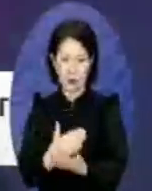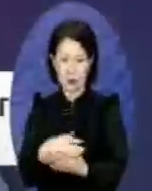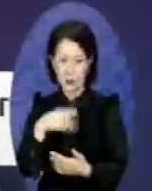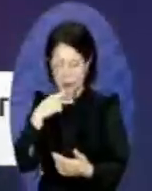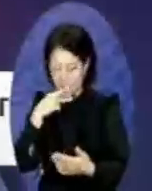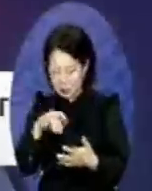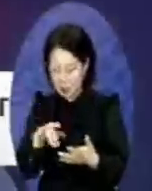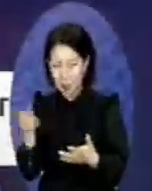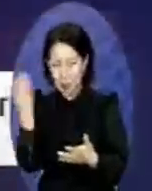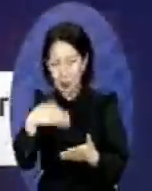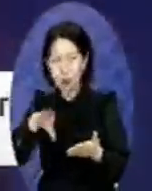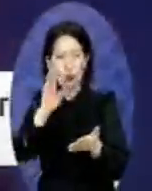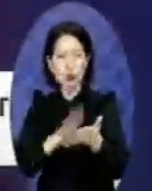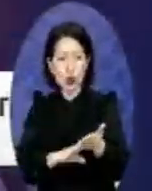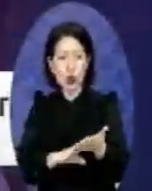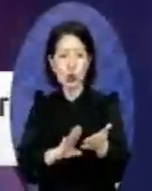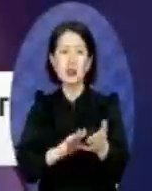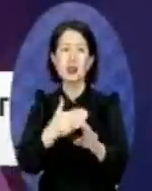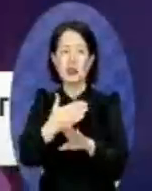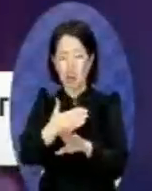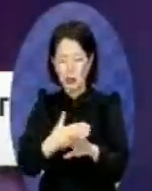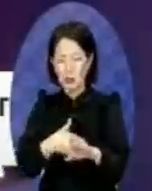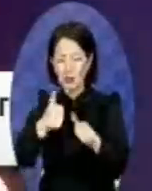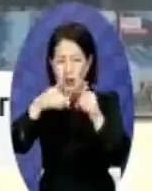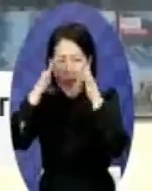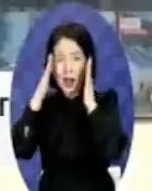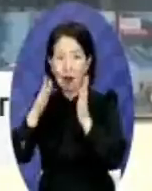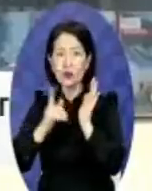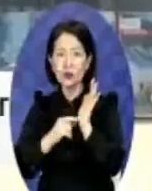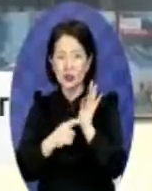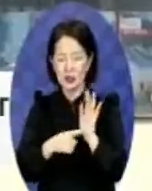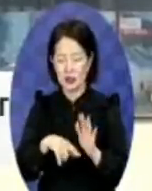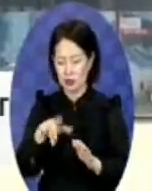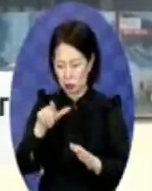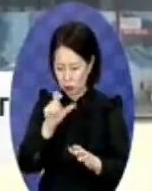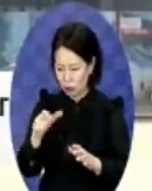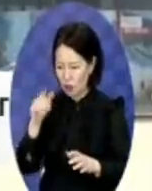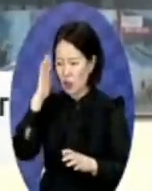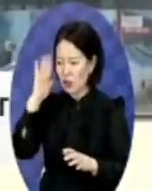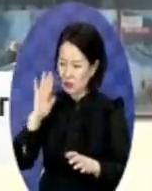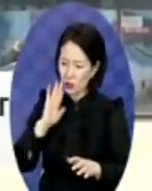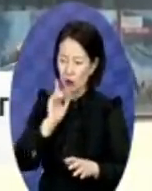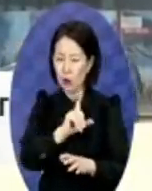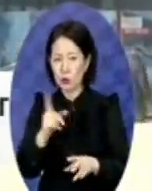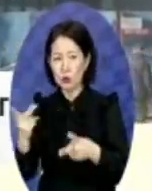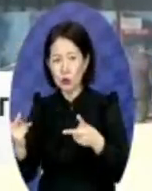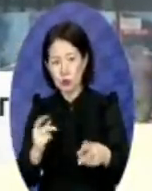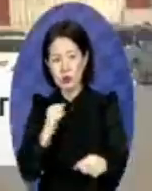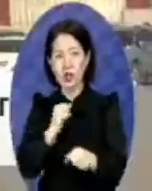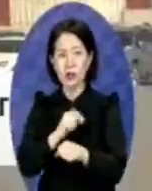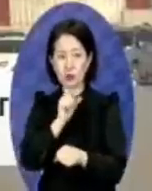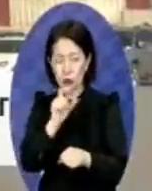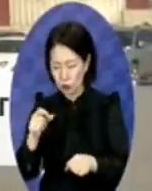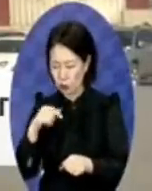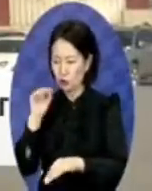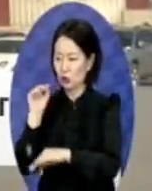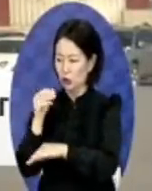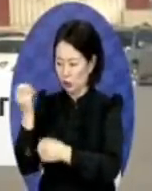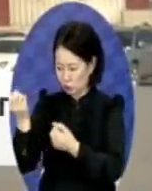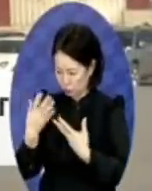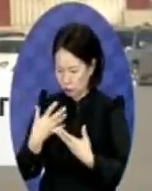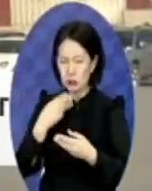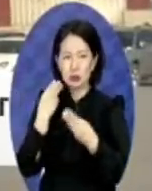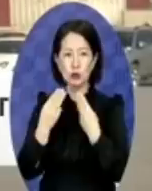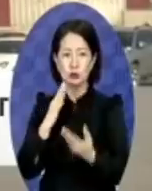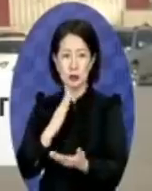хэрэгжүүлэхдээ шууд торохоос илүүтэй анхааруулах хэрэгтэй гэдгийг бидэндээ таарсан эцэгчүүд болоод үйлчлэгээ эрхлэгчдийн төлөөлөл